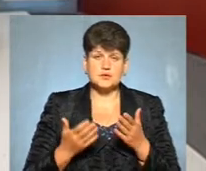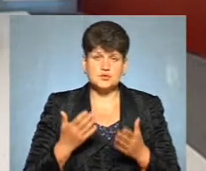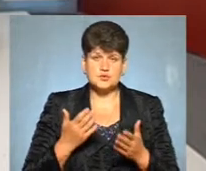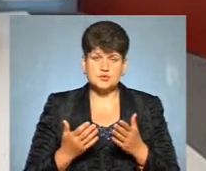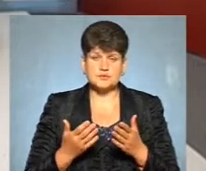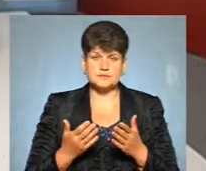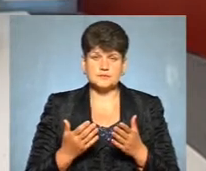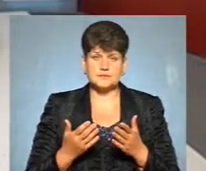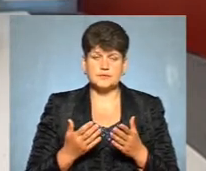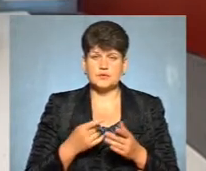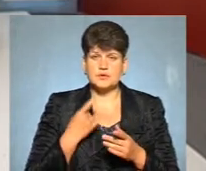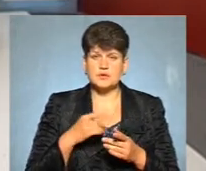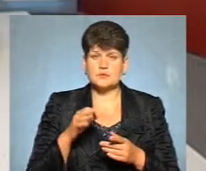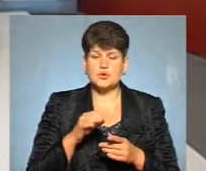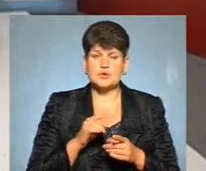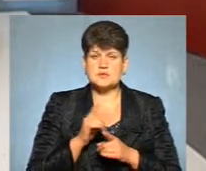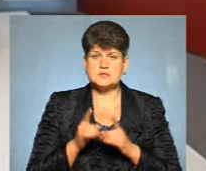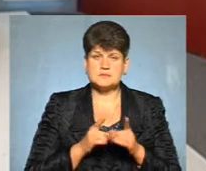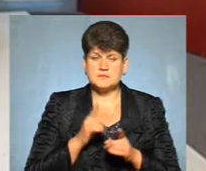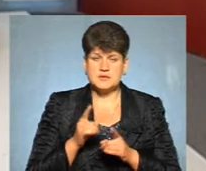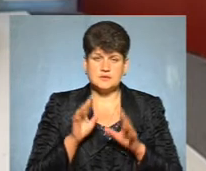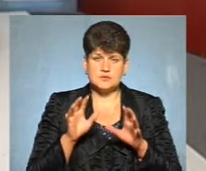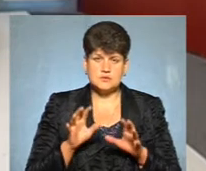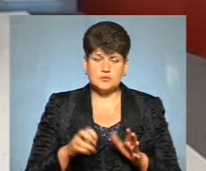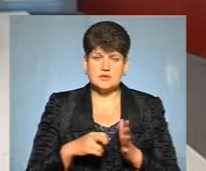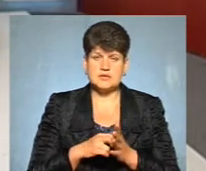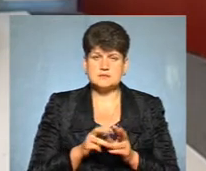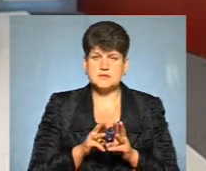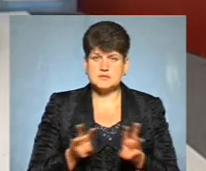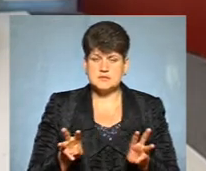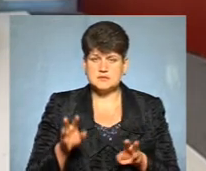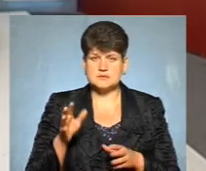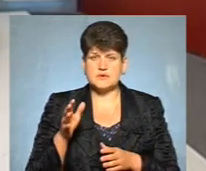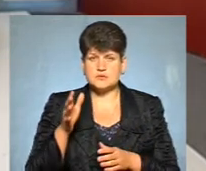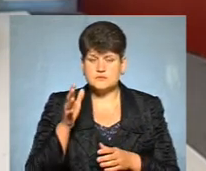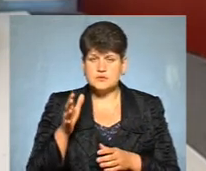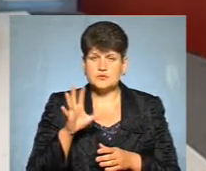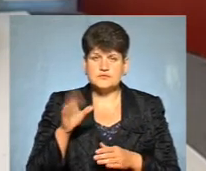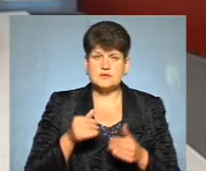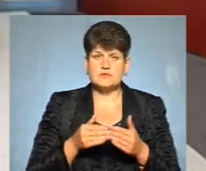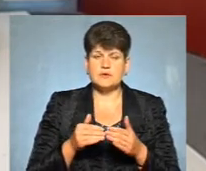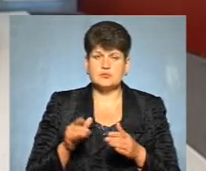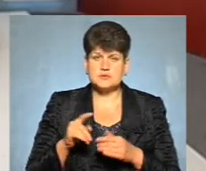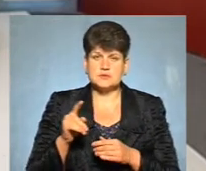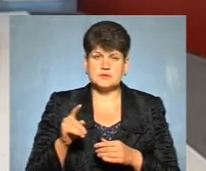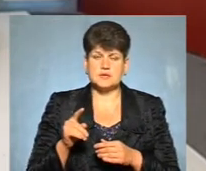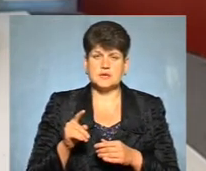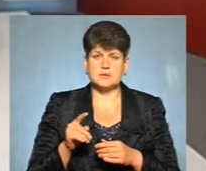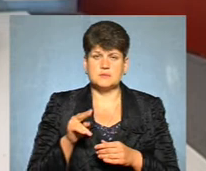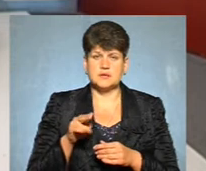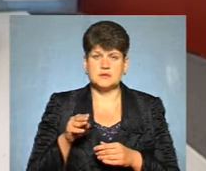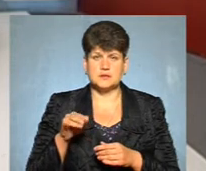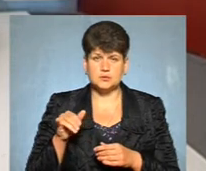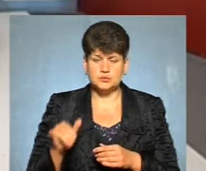і зміни до закону, і лист Міністерства освіти, то всі випускники закладів загальної середньої освіти, профтехосвіти